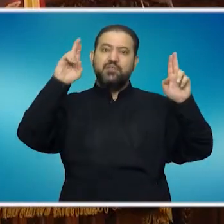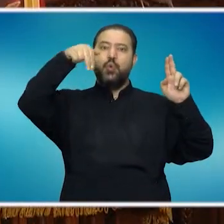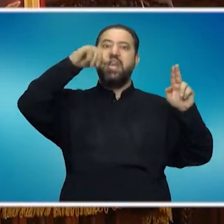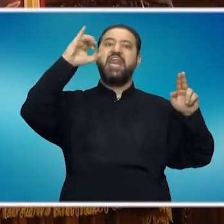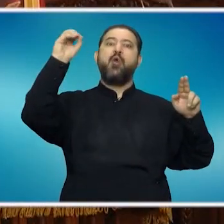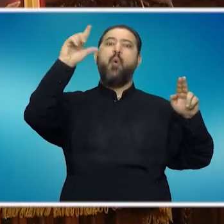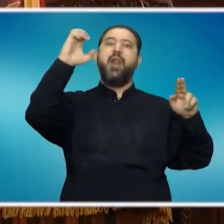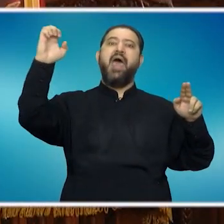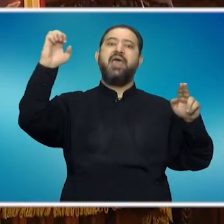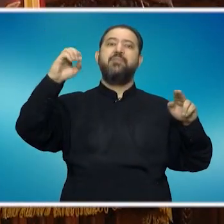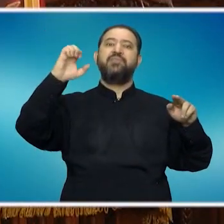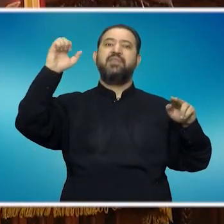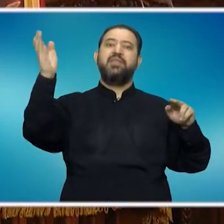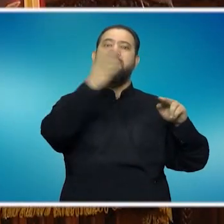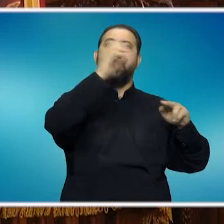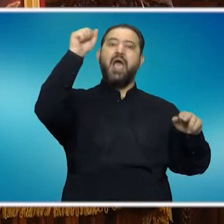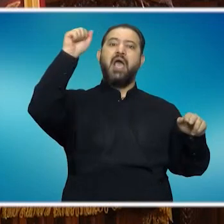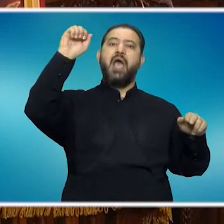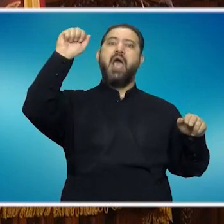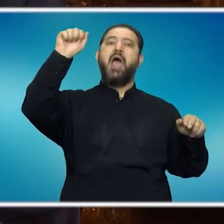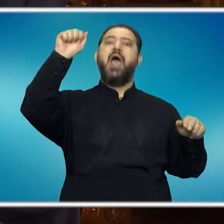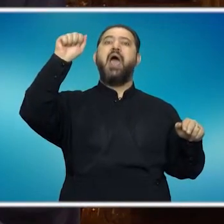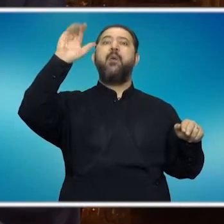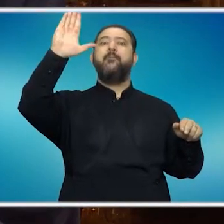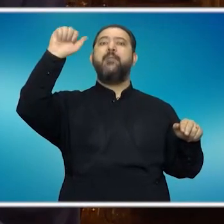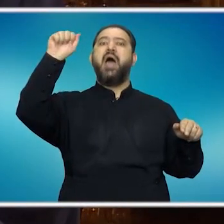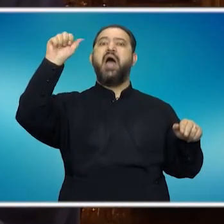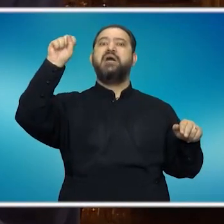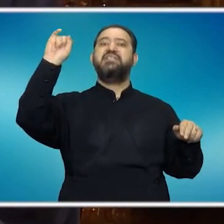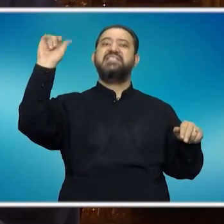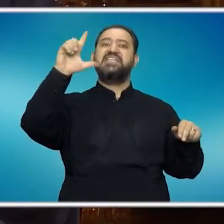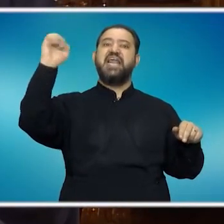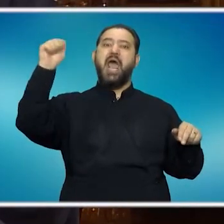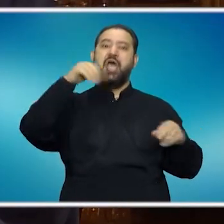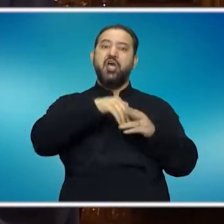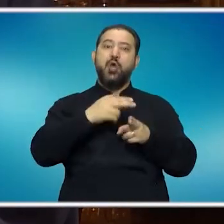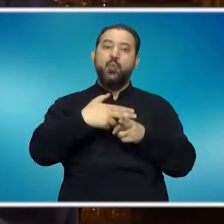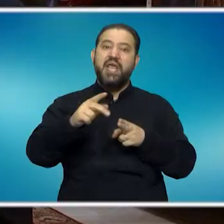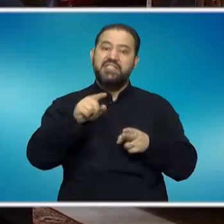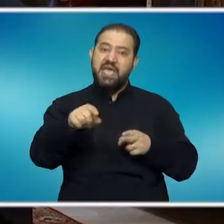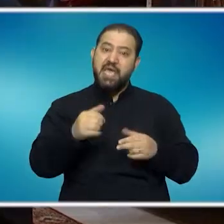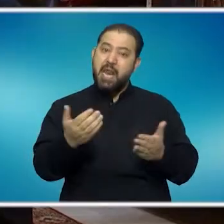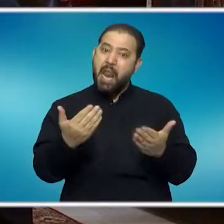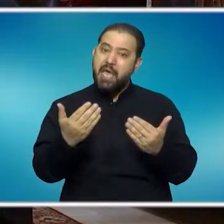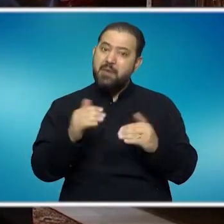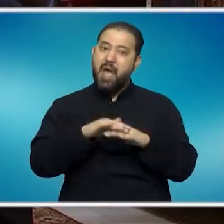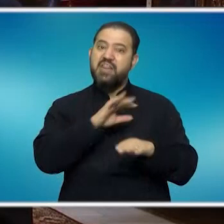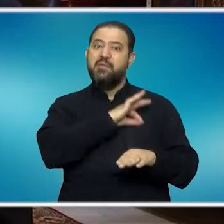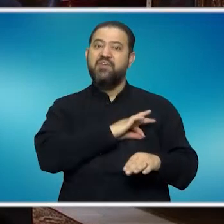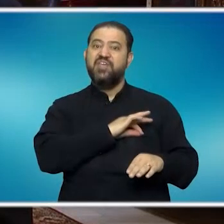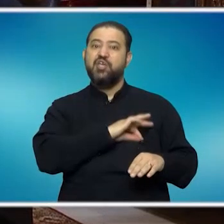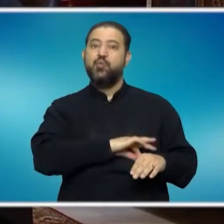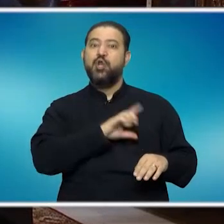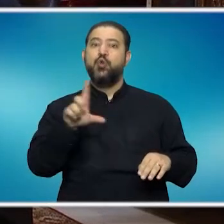care spune că Sfânta Fecioară Maria, prin curăția și virtuțile ei, l-a atras pe Fiul lui Dumnezeu. L-a chemat prin